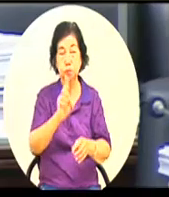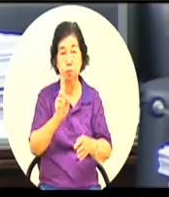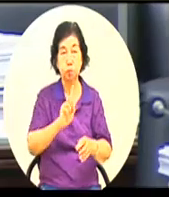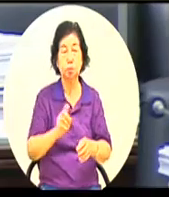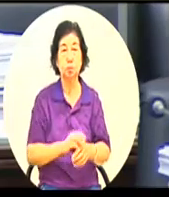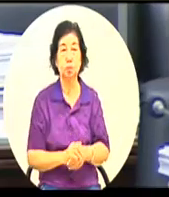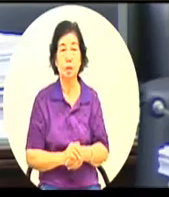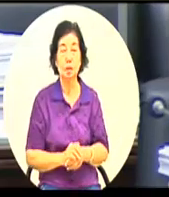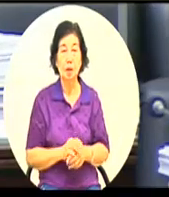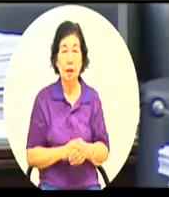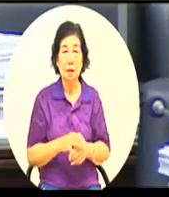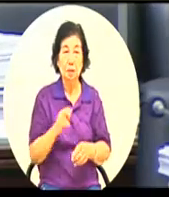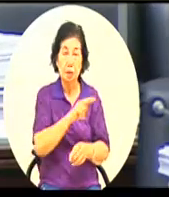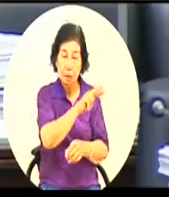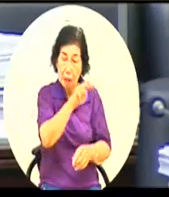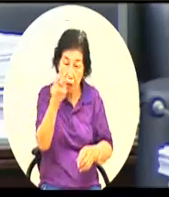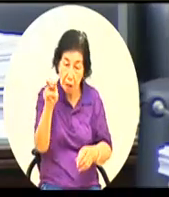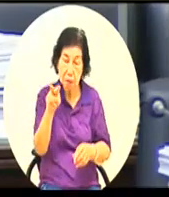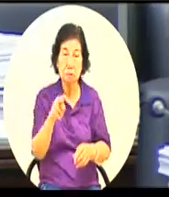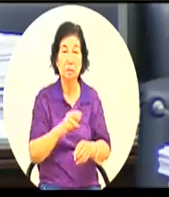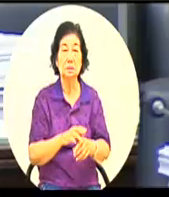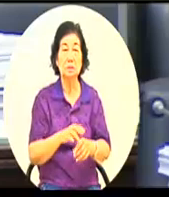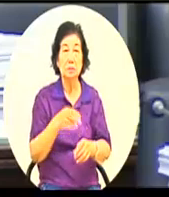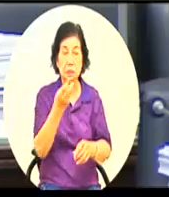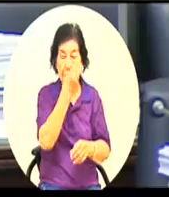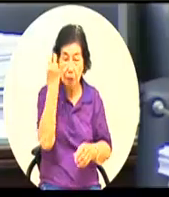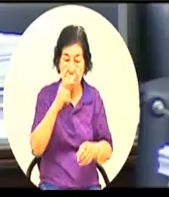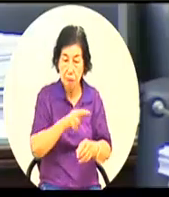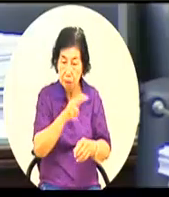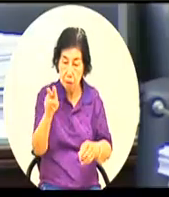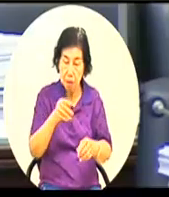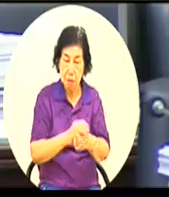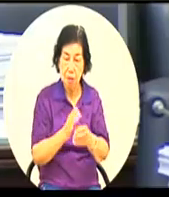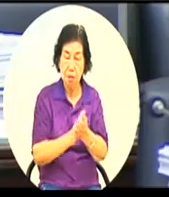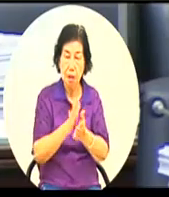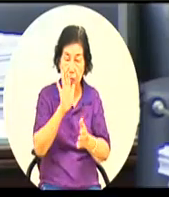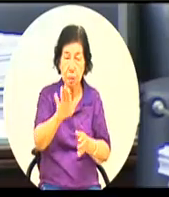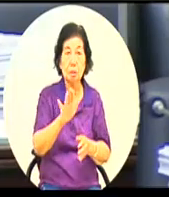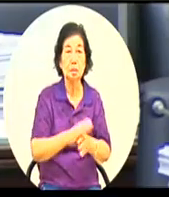前瞻就是目睭看会到的未来，它就叫做前瞻啊。